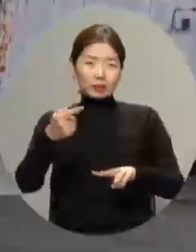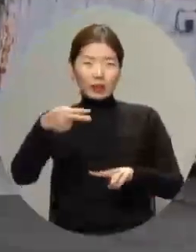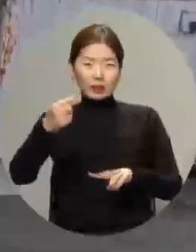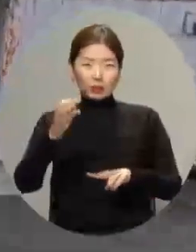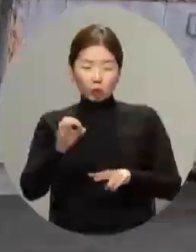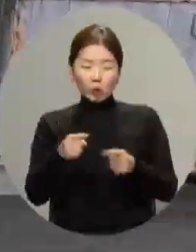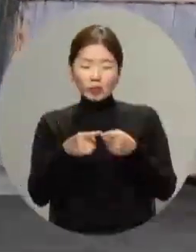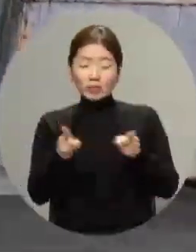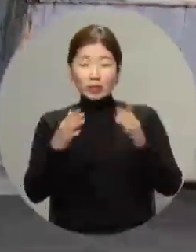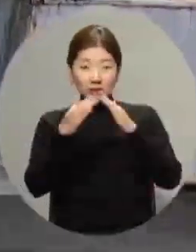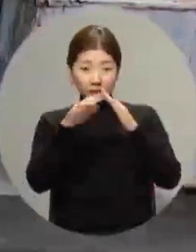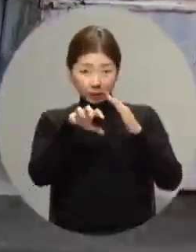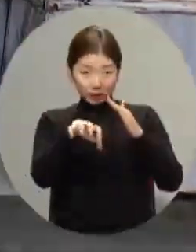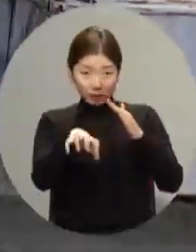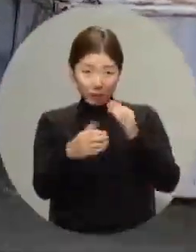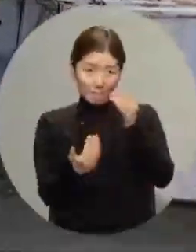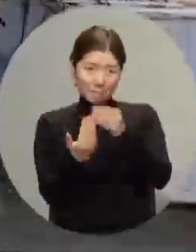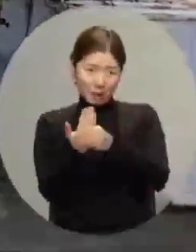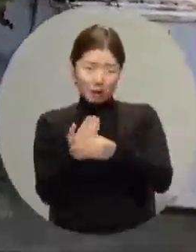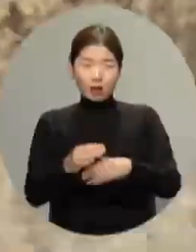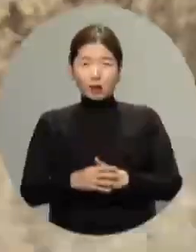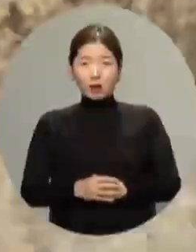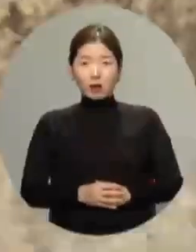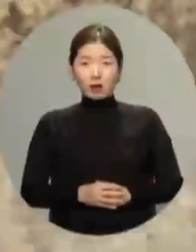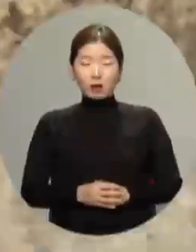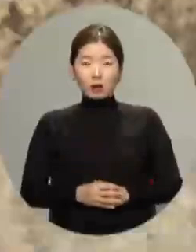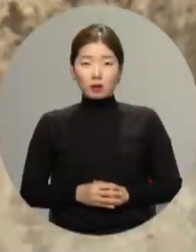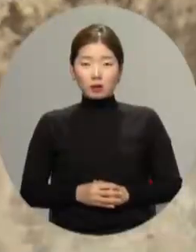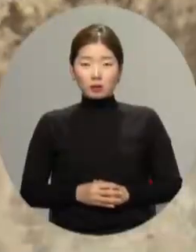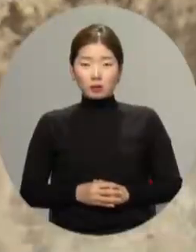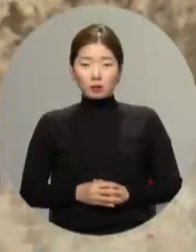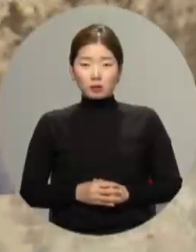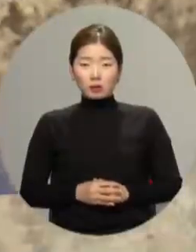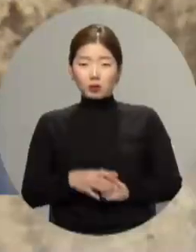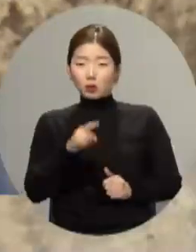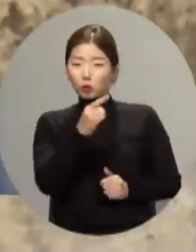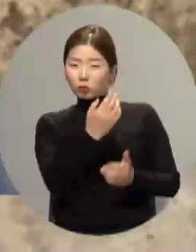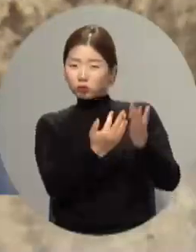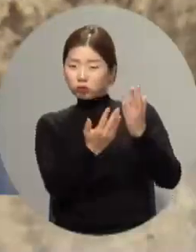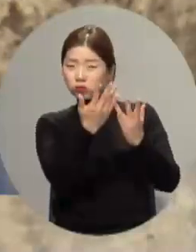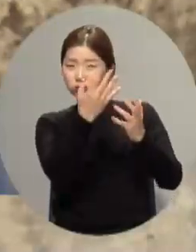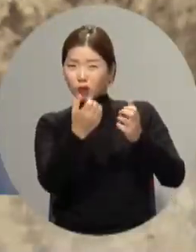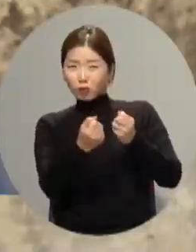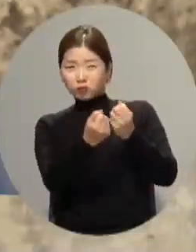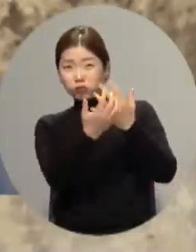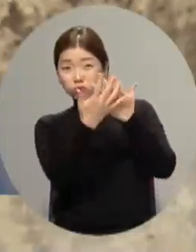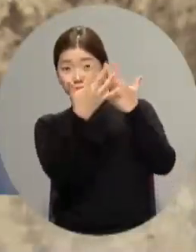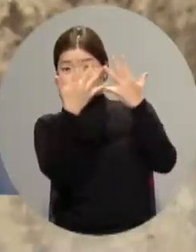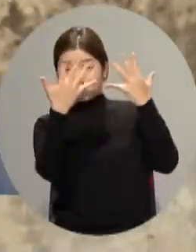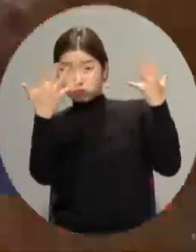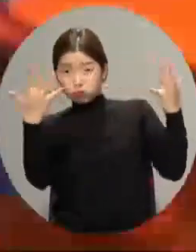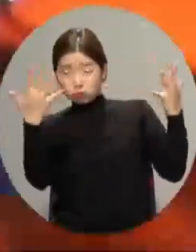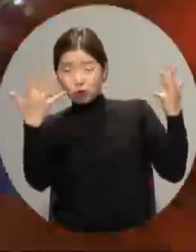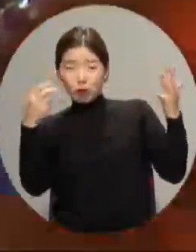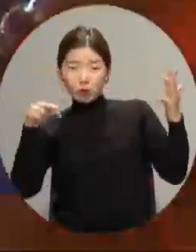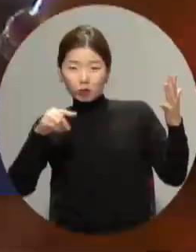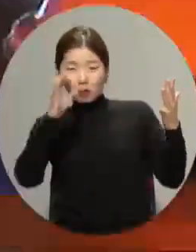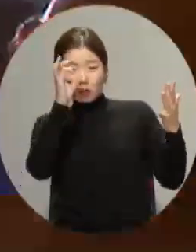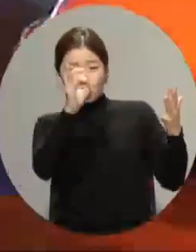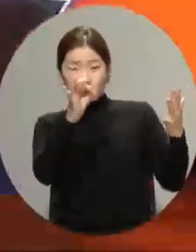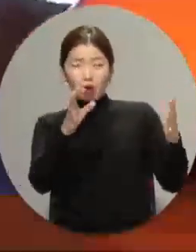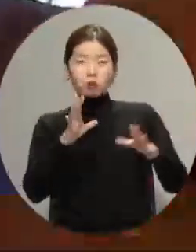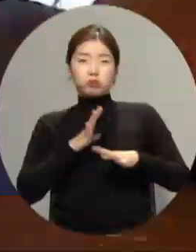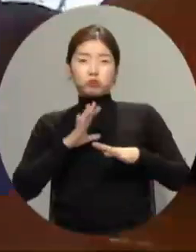위치한 1층짜리 단독주택에 불이 났습니다. 불이 여기서 불이 난 게 막 불이 환하지 않냐 우리 마당에.